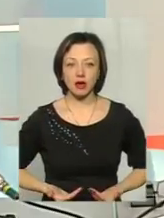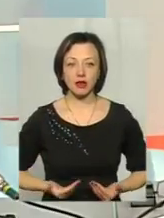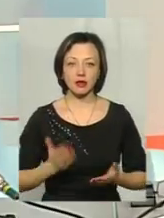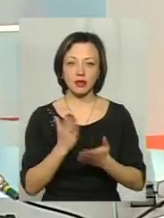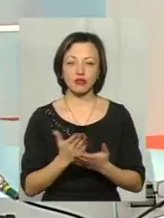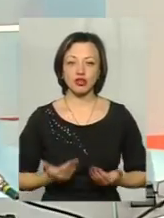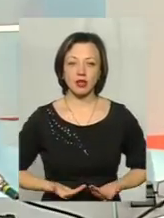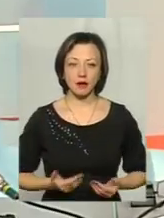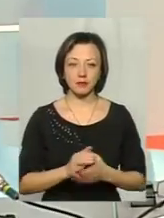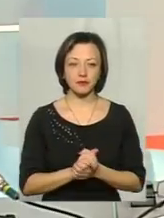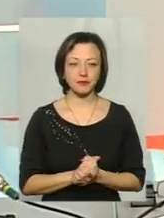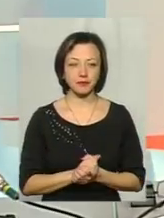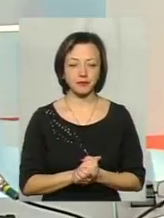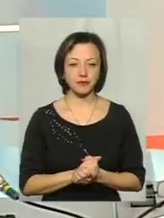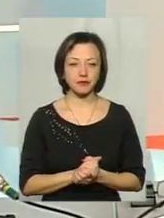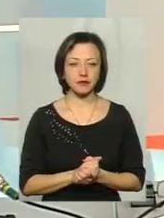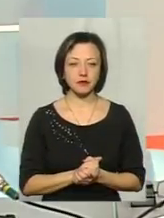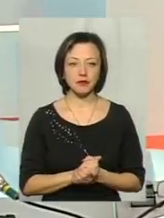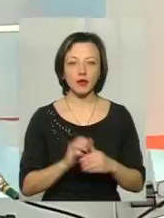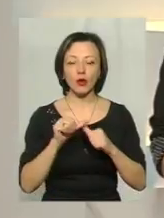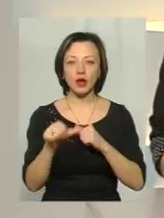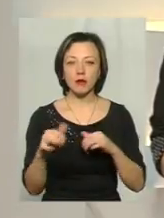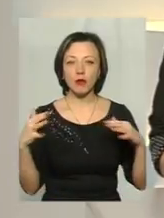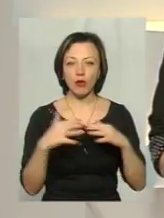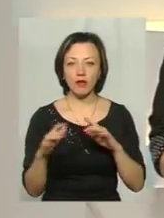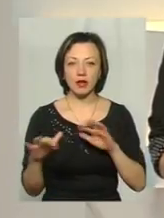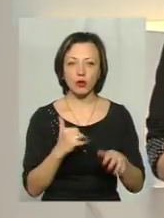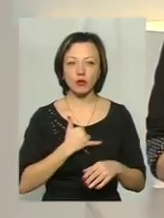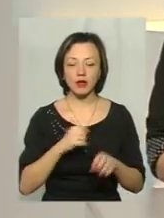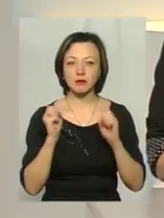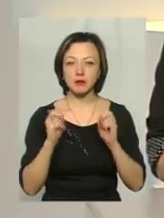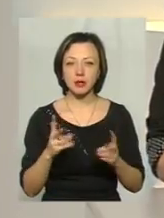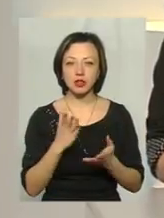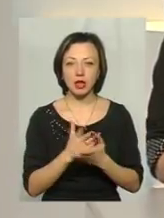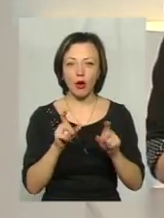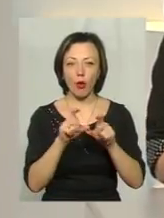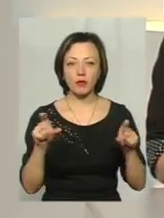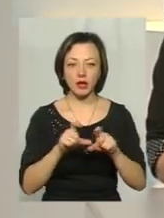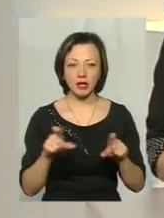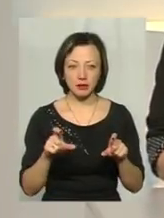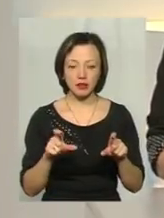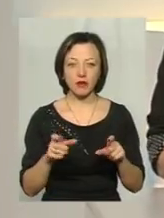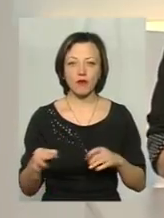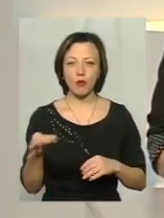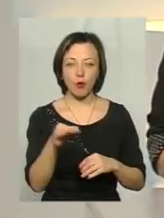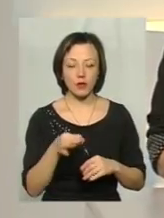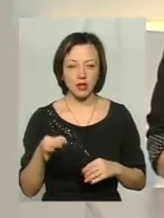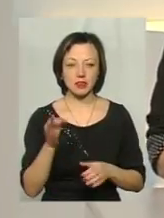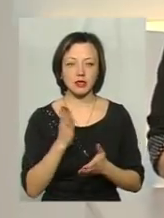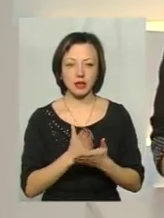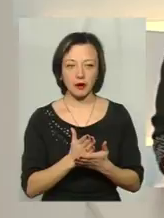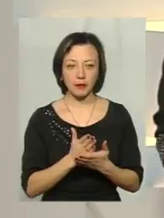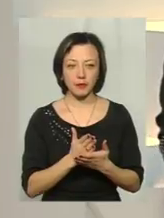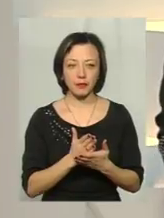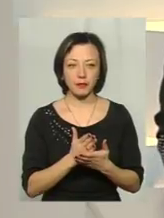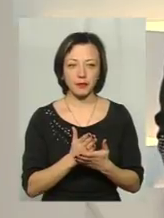Життя є життя, окрім, але кожна людина думає. Так, окрім бойових дій, у нас ще також є потенційно небезпечні об'єкти. А в області, зокрема, в нас